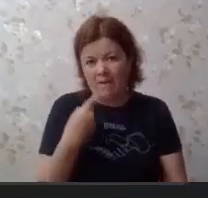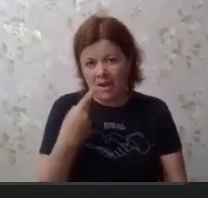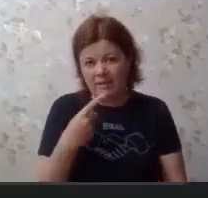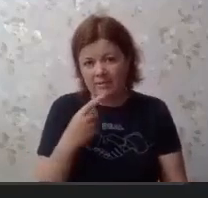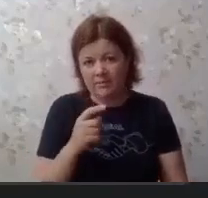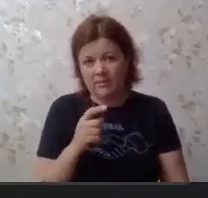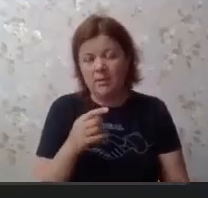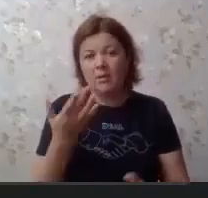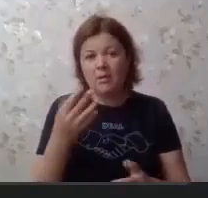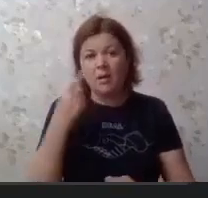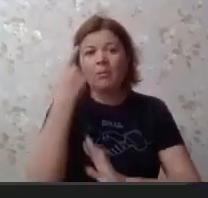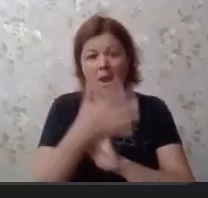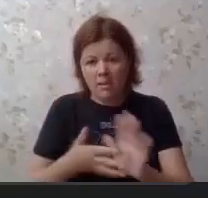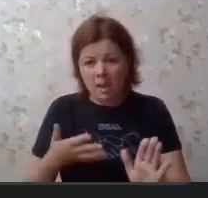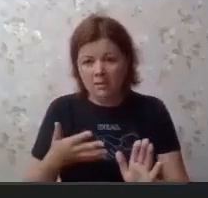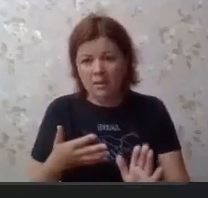Понятно.